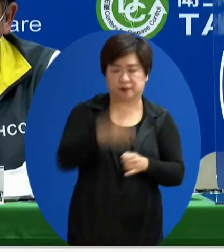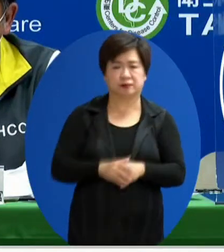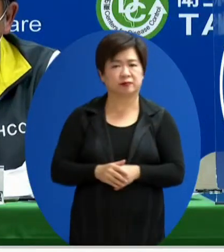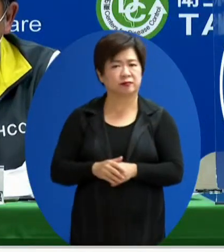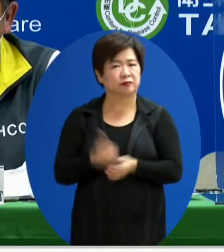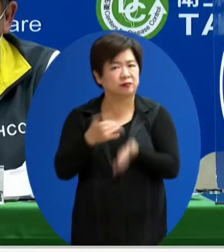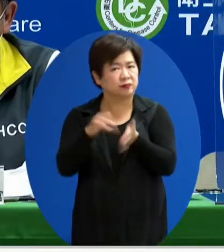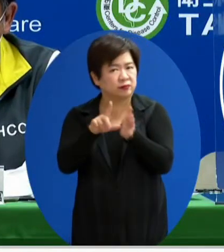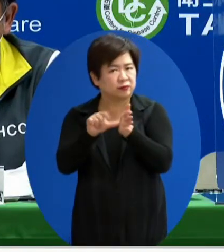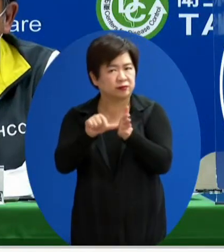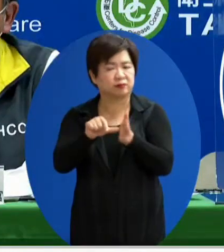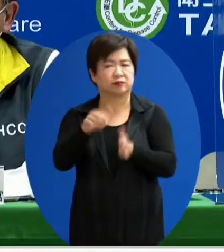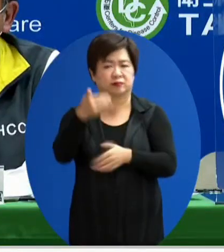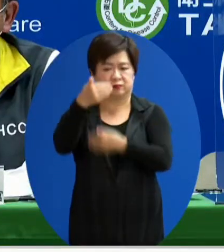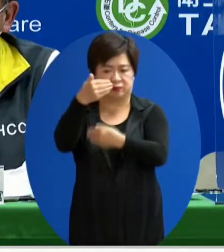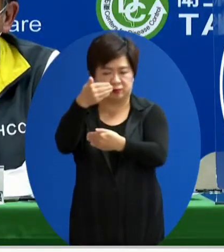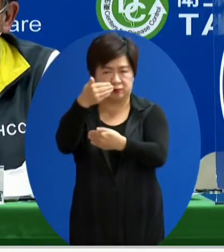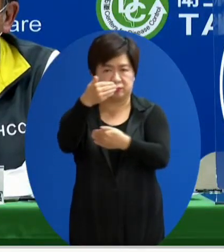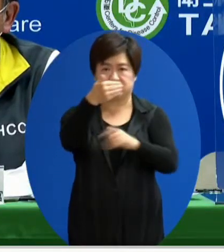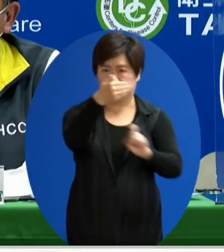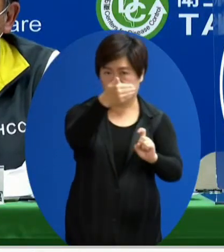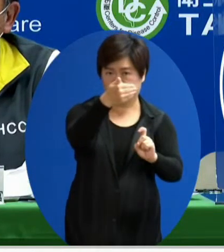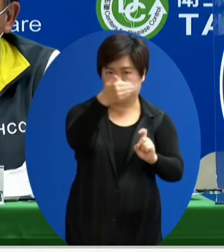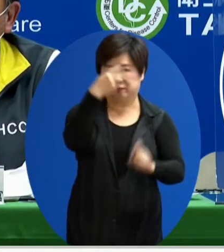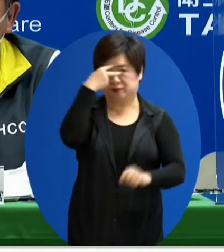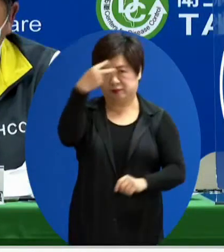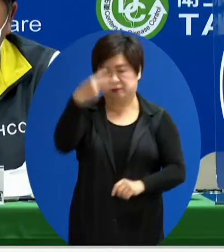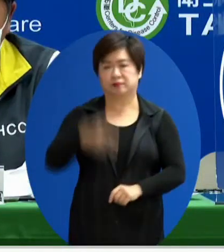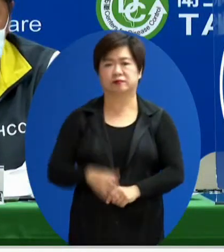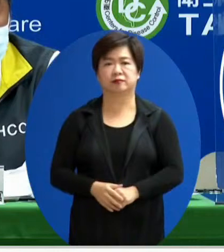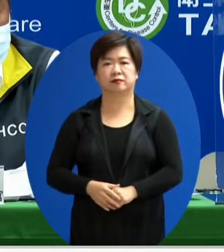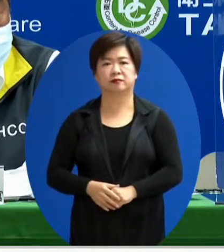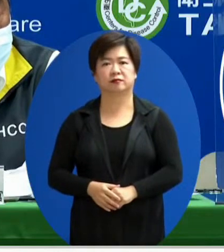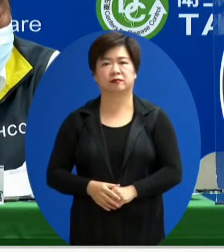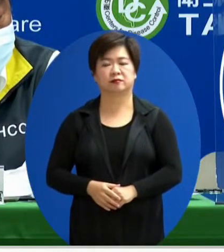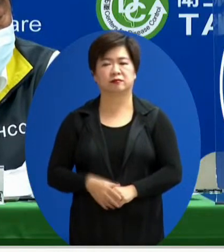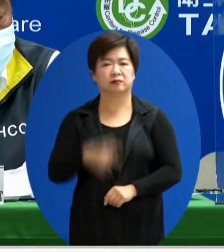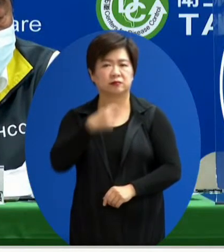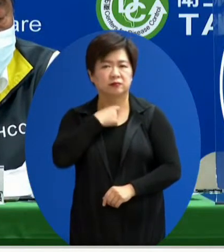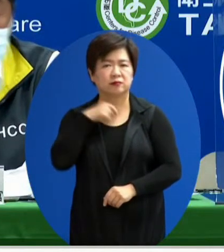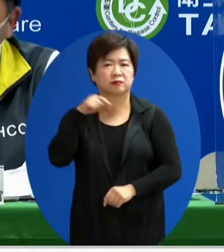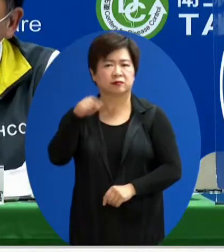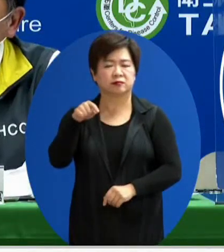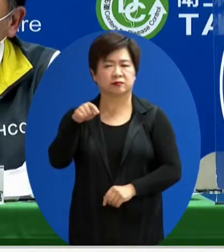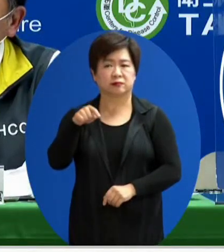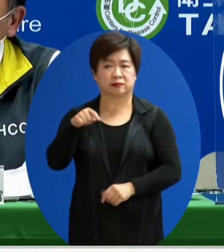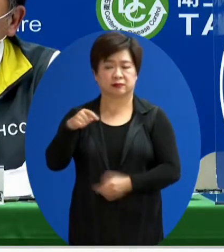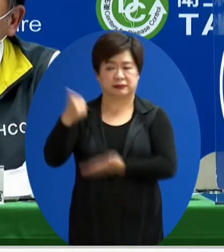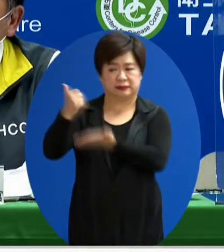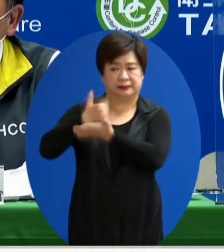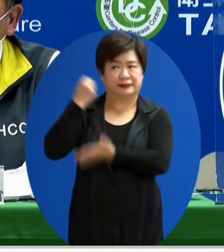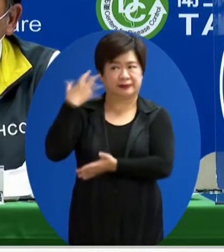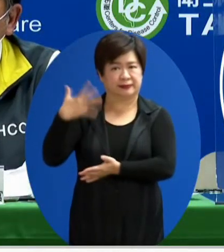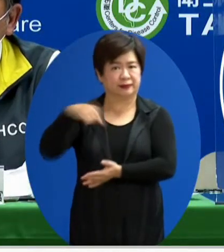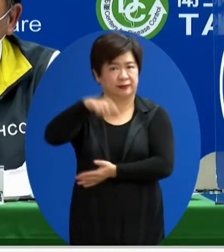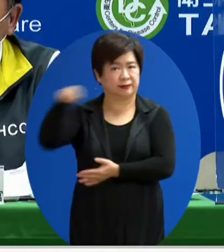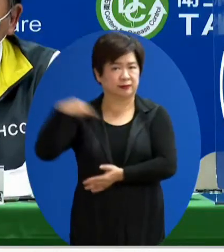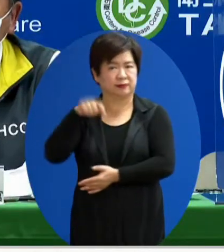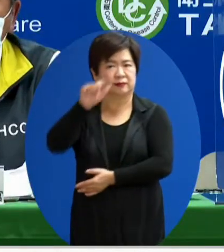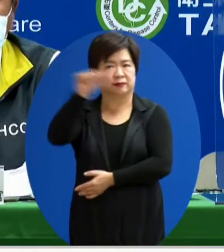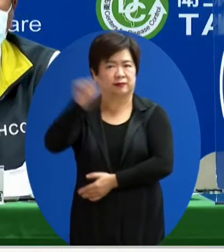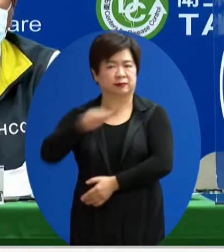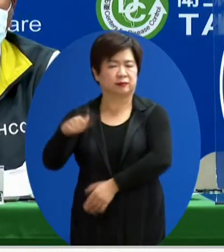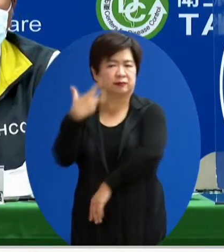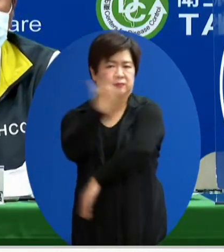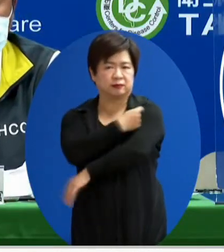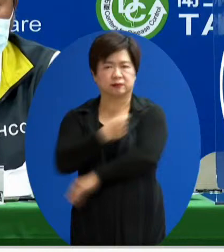月打的时间是9月9号到9月10号。因为这大概要运用到我们这一批刚进来的疫苗哈，啊，这个疫